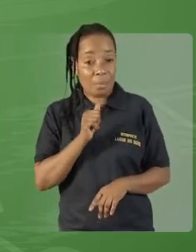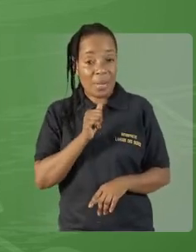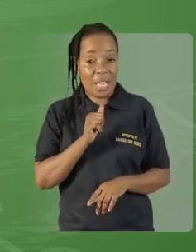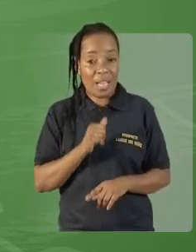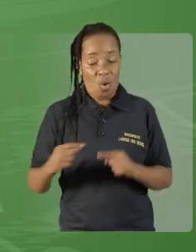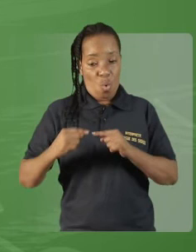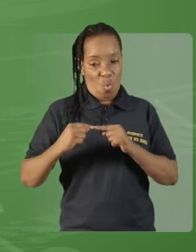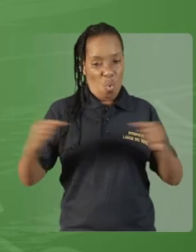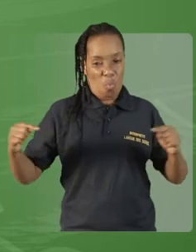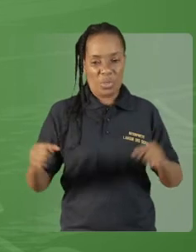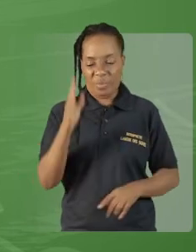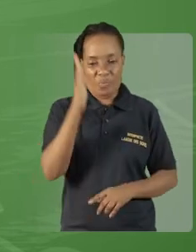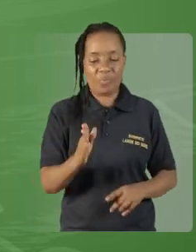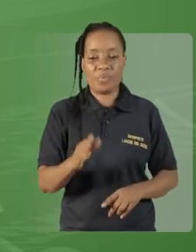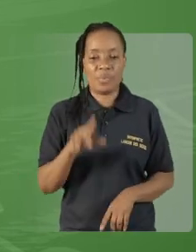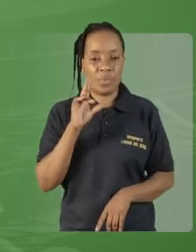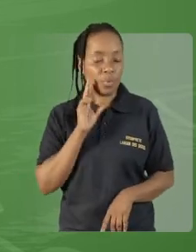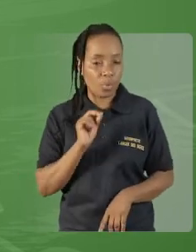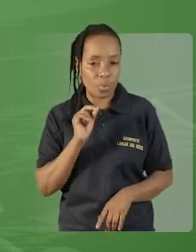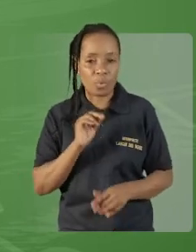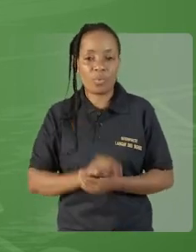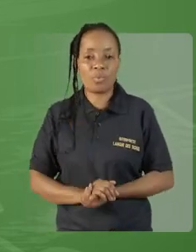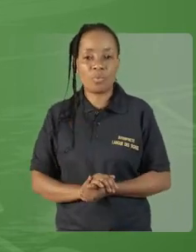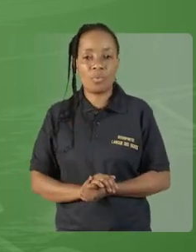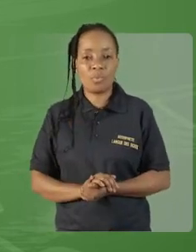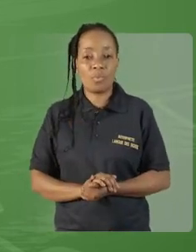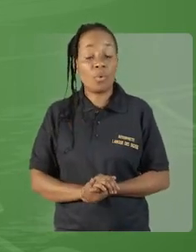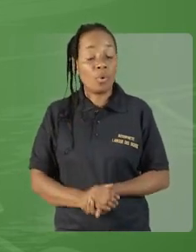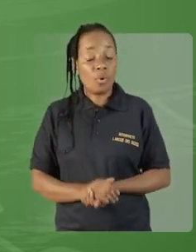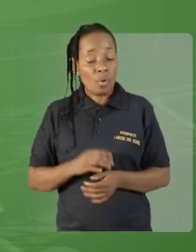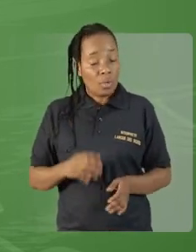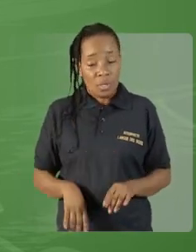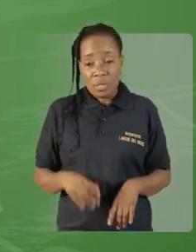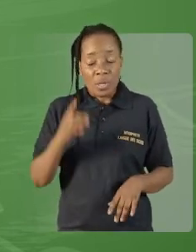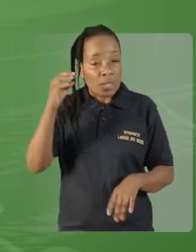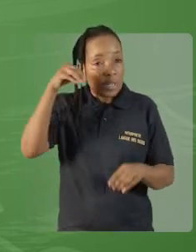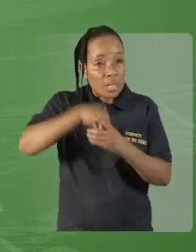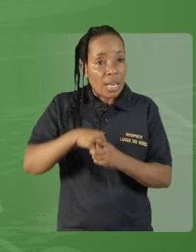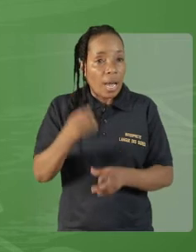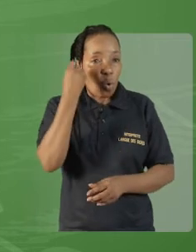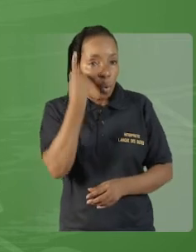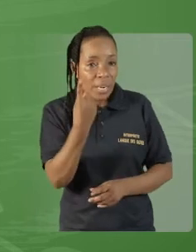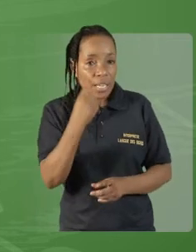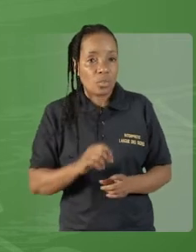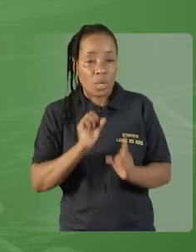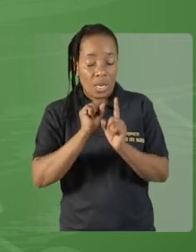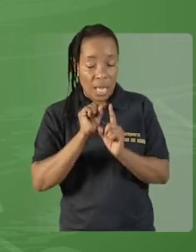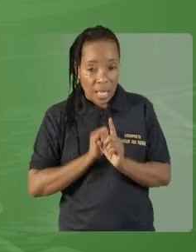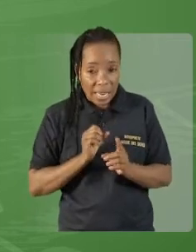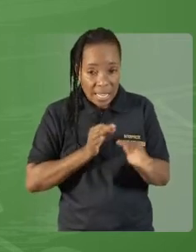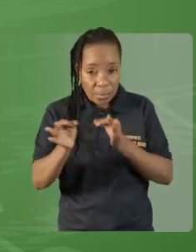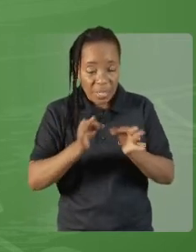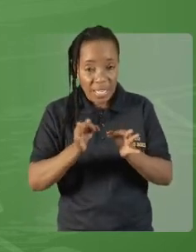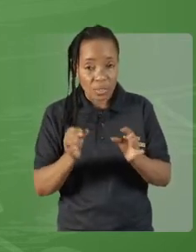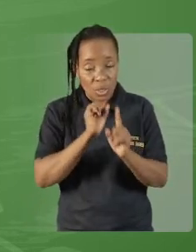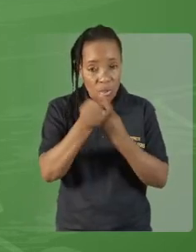la compréhension et l'explication des phénomènes de la nature et de l'histoire de l'humanité.